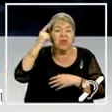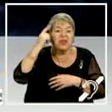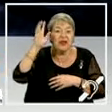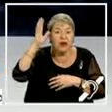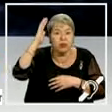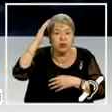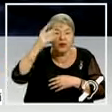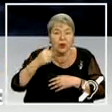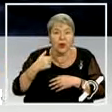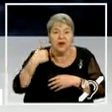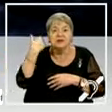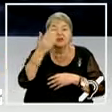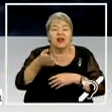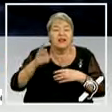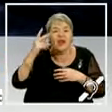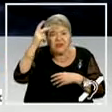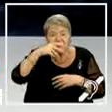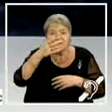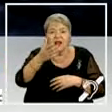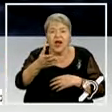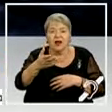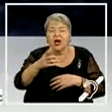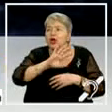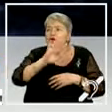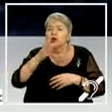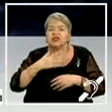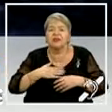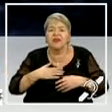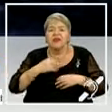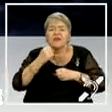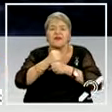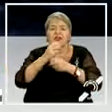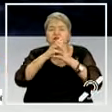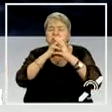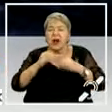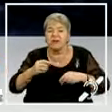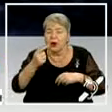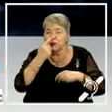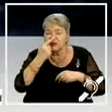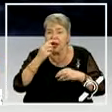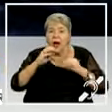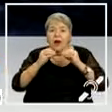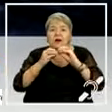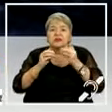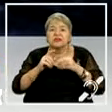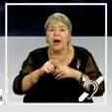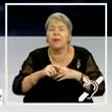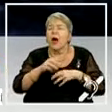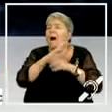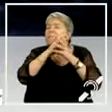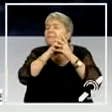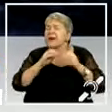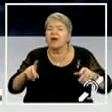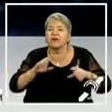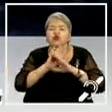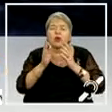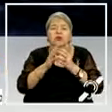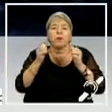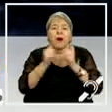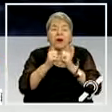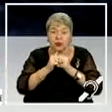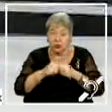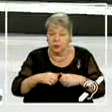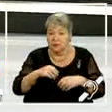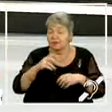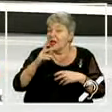să înțeleagă că orice dorință de a distruge Rusia va însemna distrugerea lumii. Vor livra sau nu